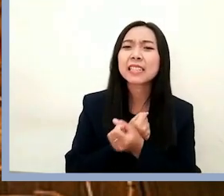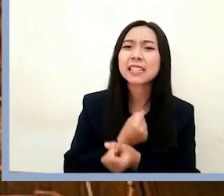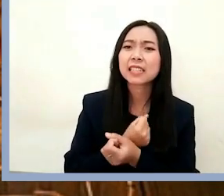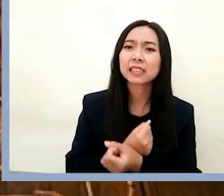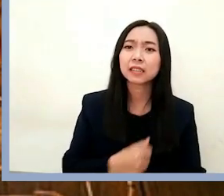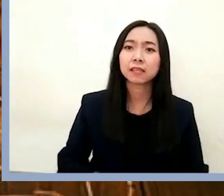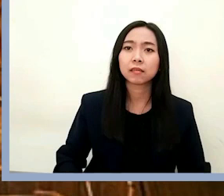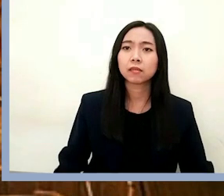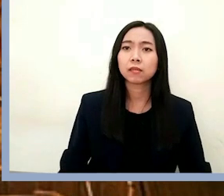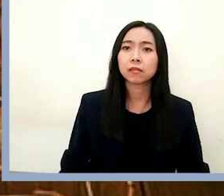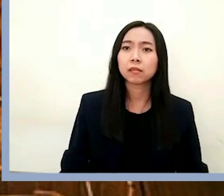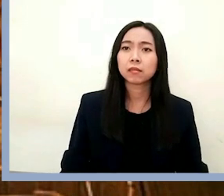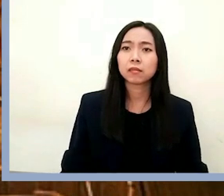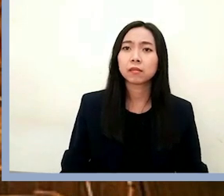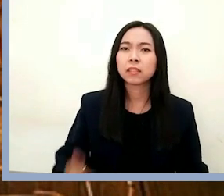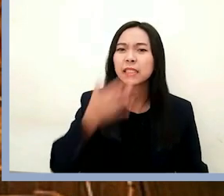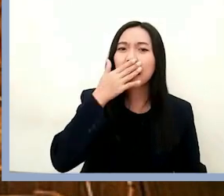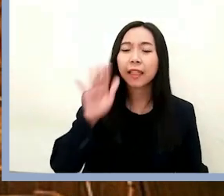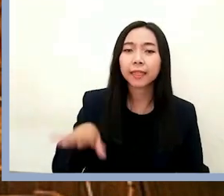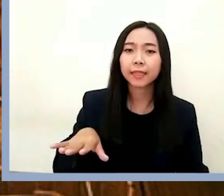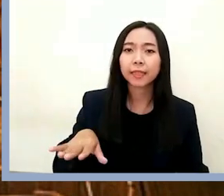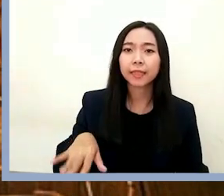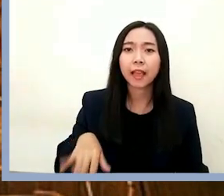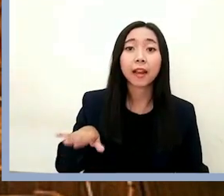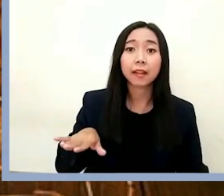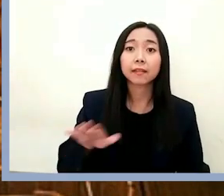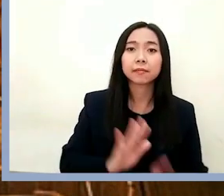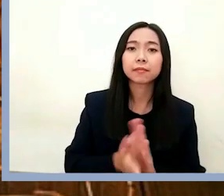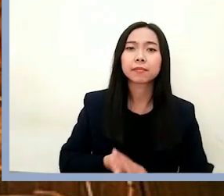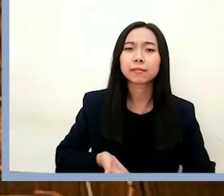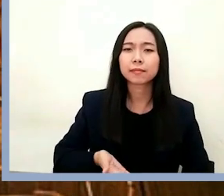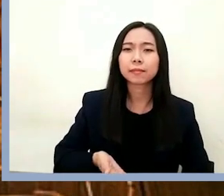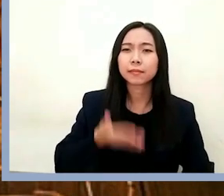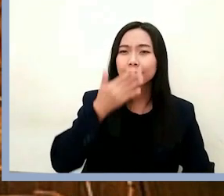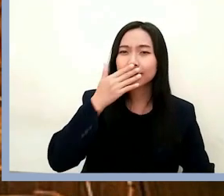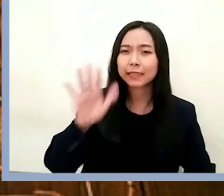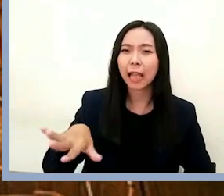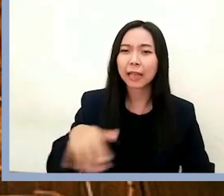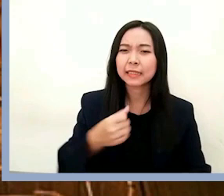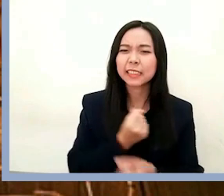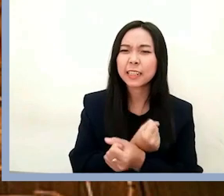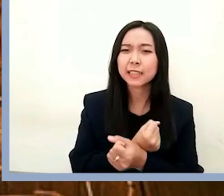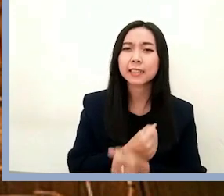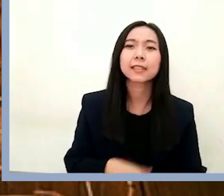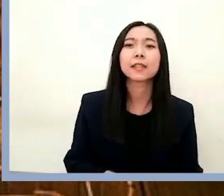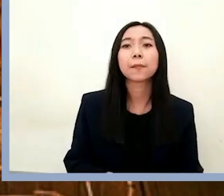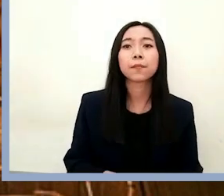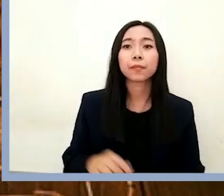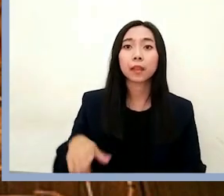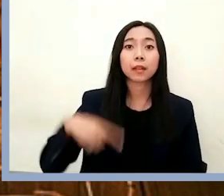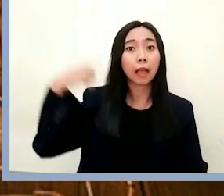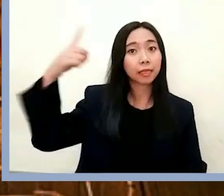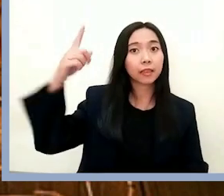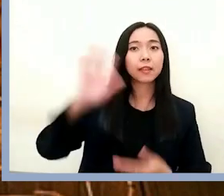cenderung berlaku kejam lalu kalau mereka kelak menjadi dewasa dan menjadi seorang pemimpin